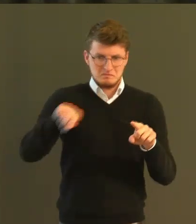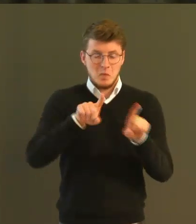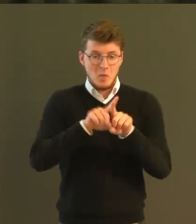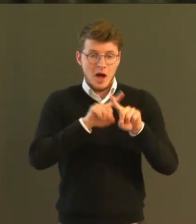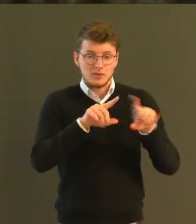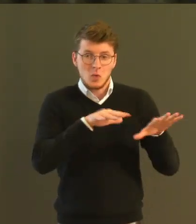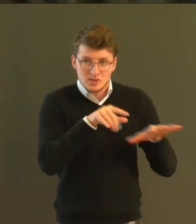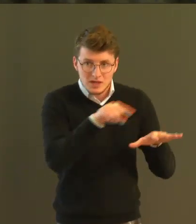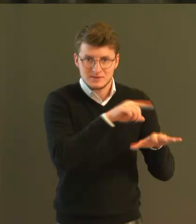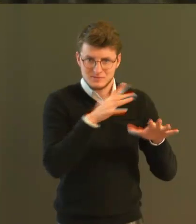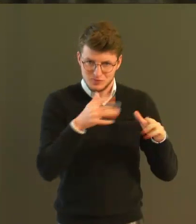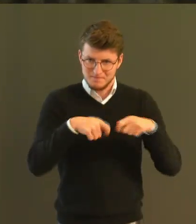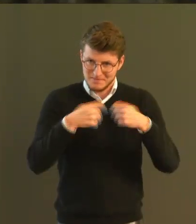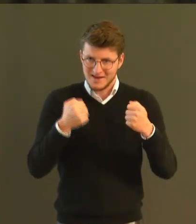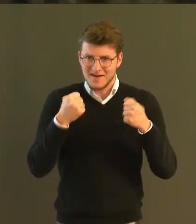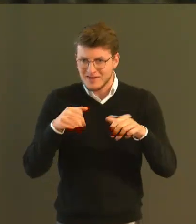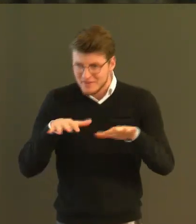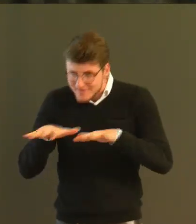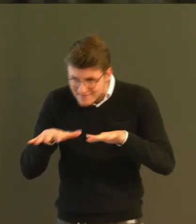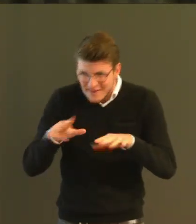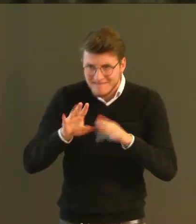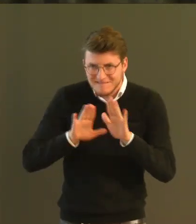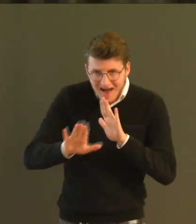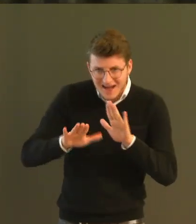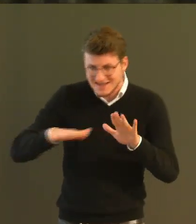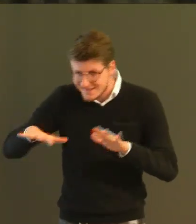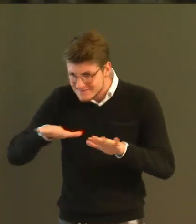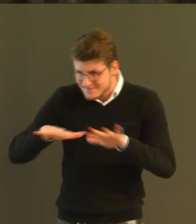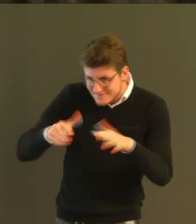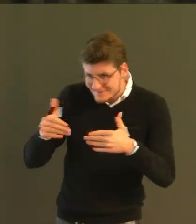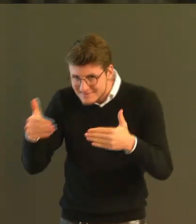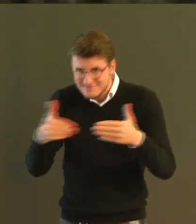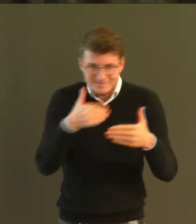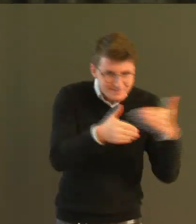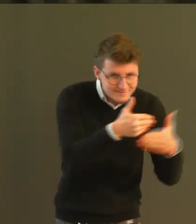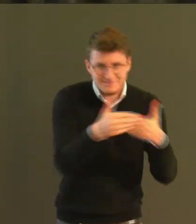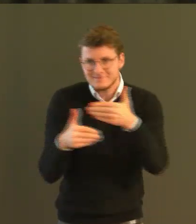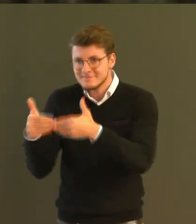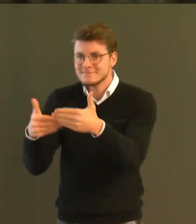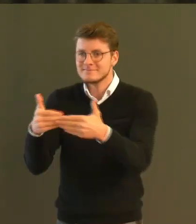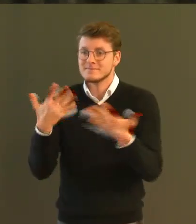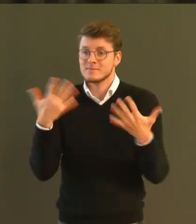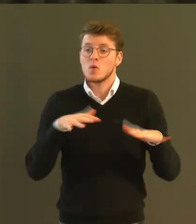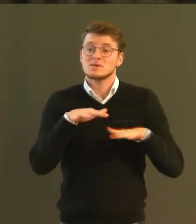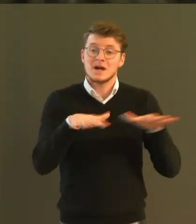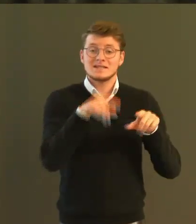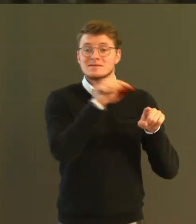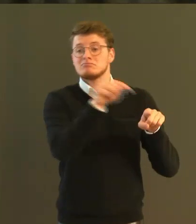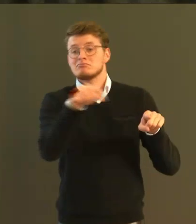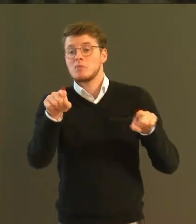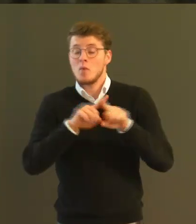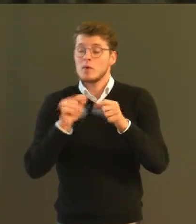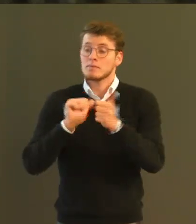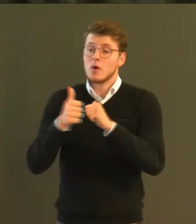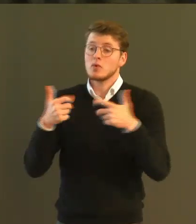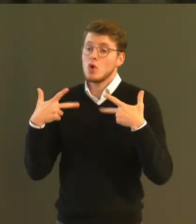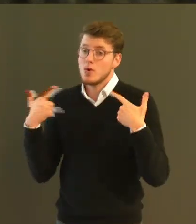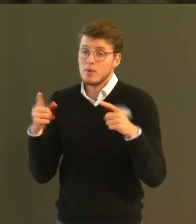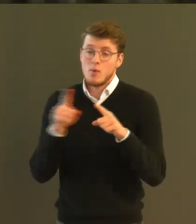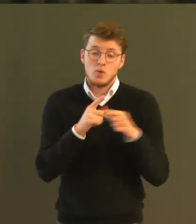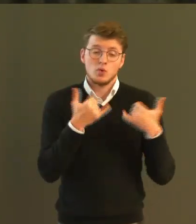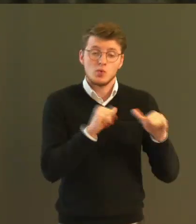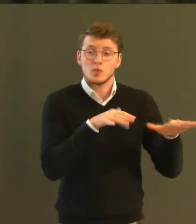ni mme ondo on dit pour faire légalement ni retraite europa ce porte cloud cpq nos pantoufles